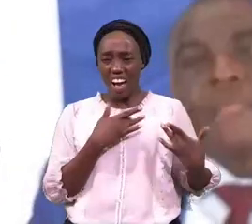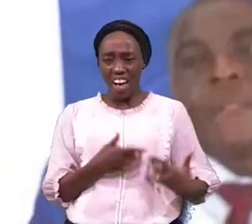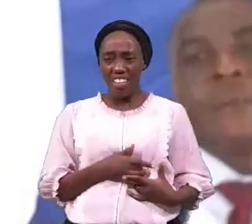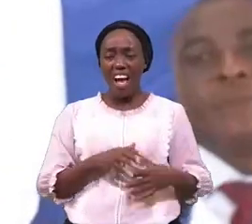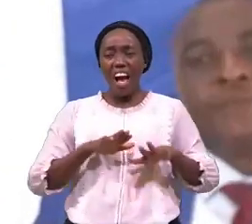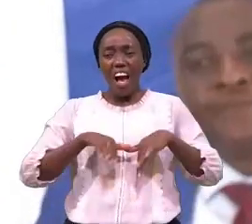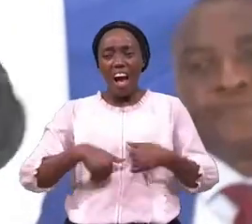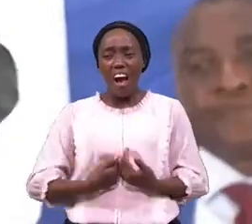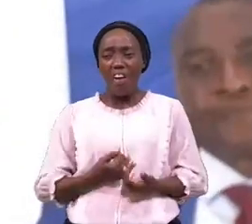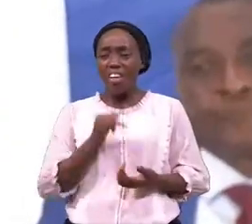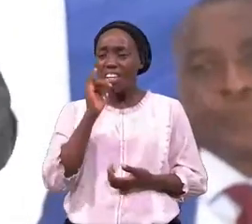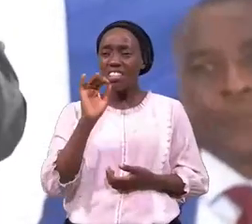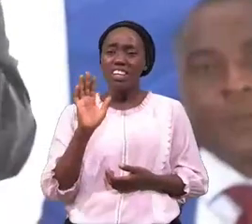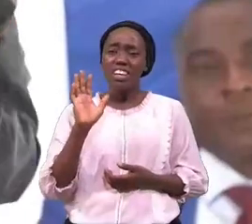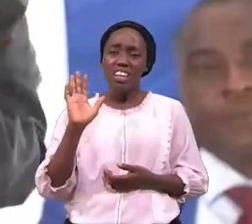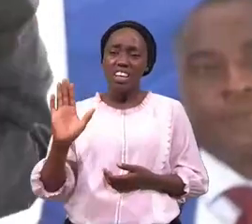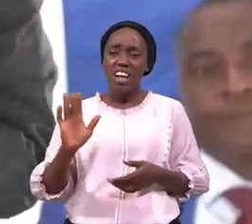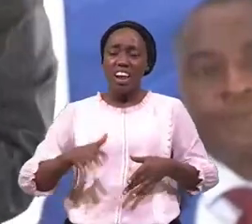Comment est-ce que sa vie est si glorieuse?